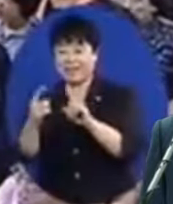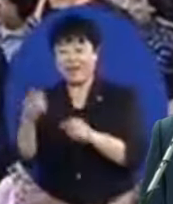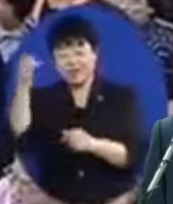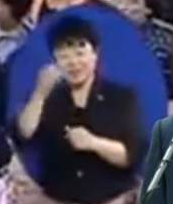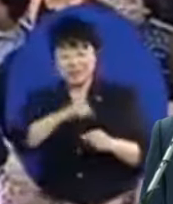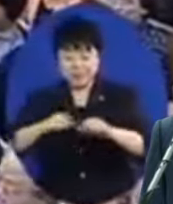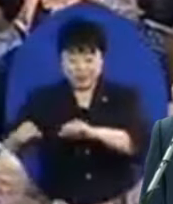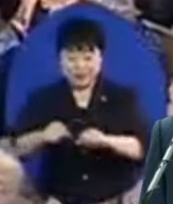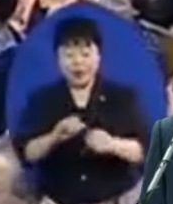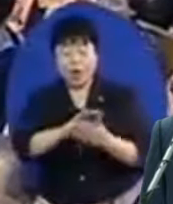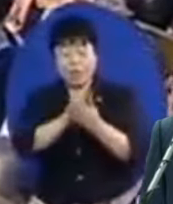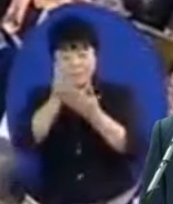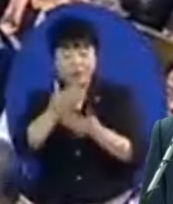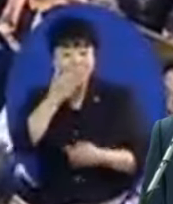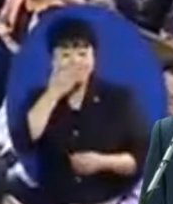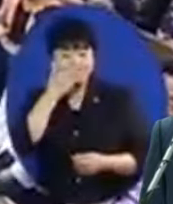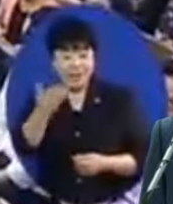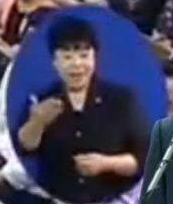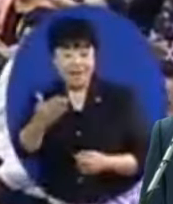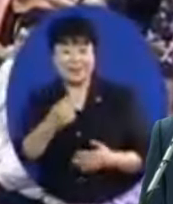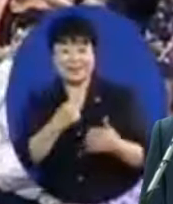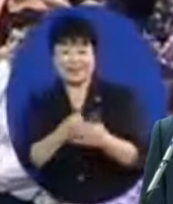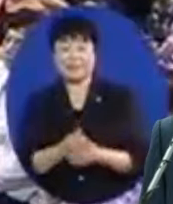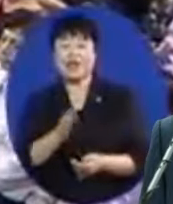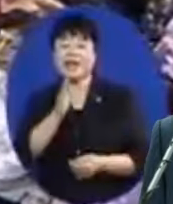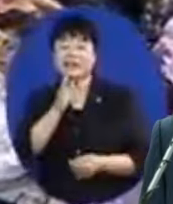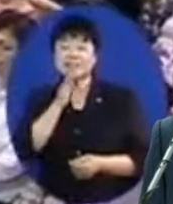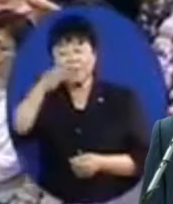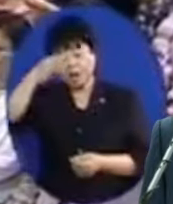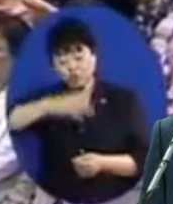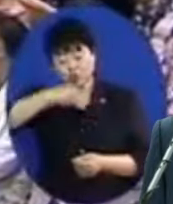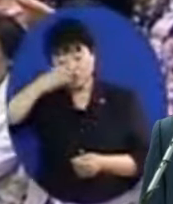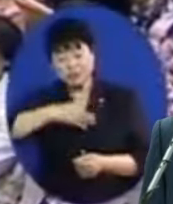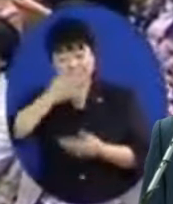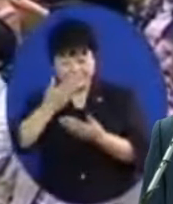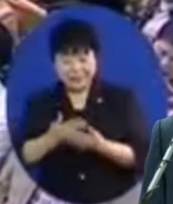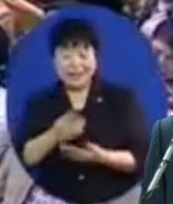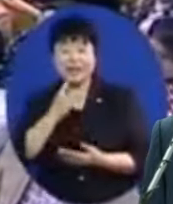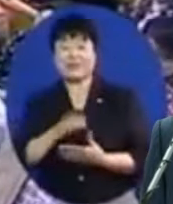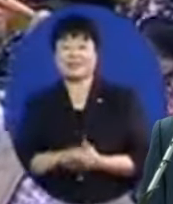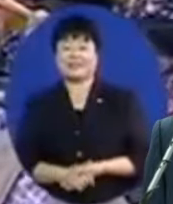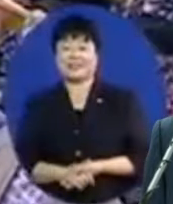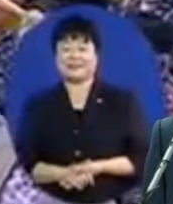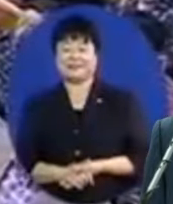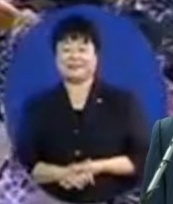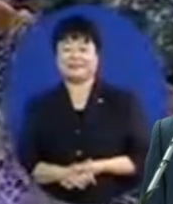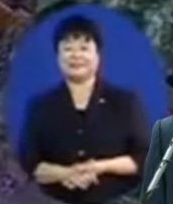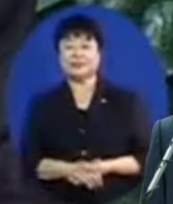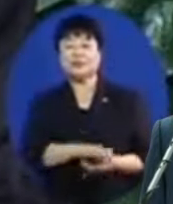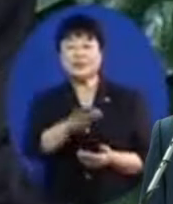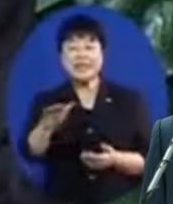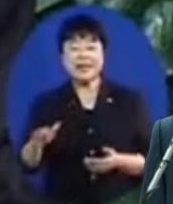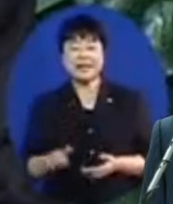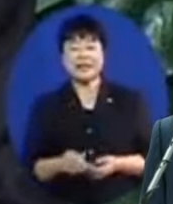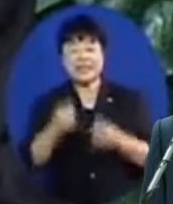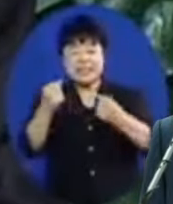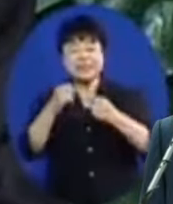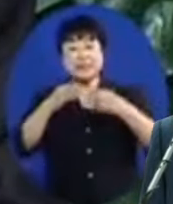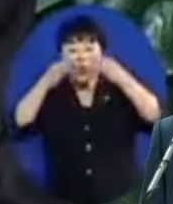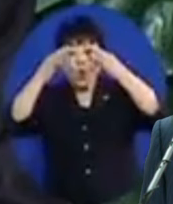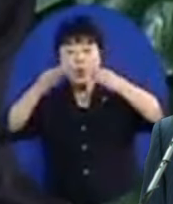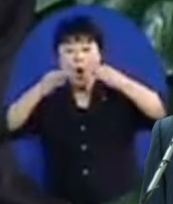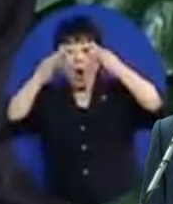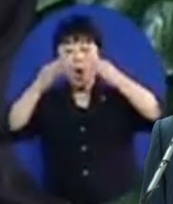성령의 역사로 우리를 변화시켜 주는 것이기 때문에 정말로 수지가 많은 일인 것입니다. 우리의 힘과